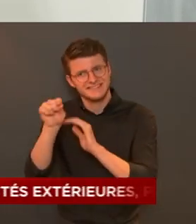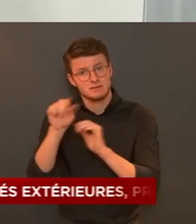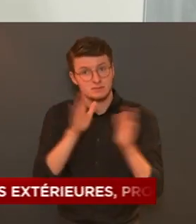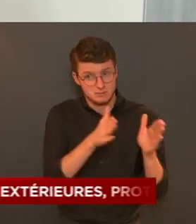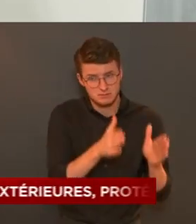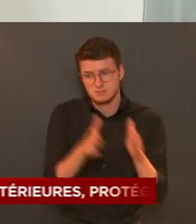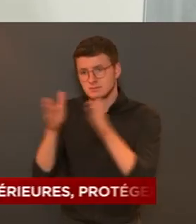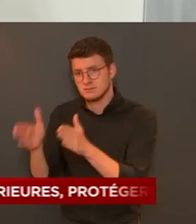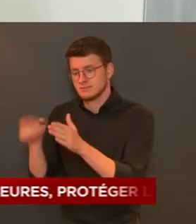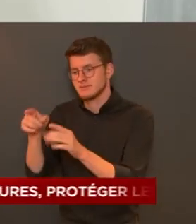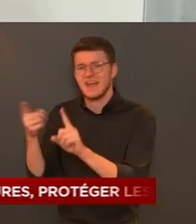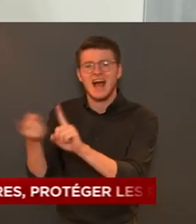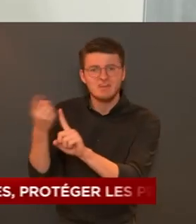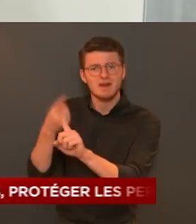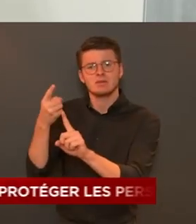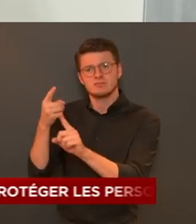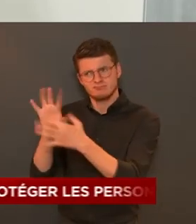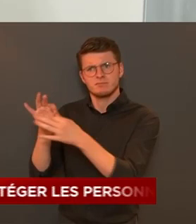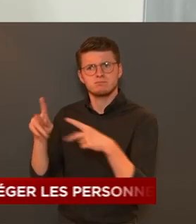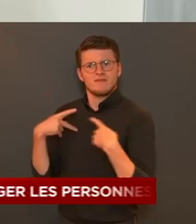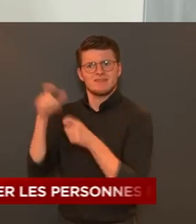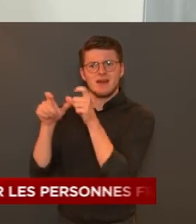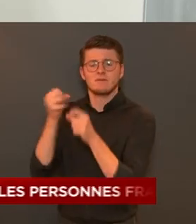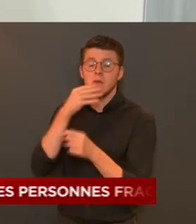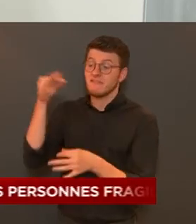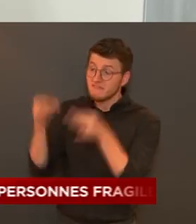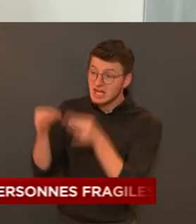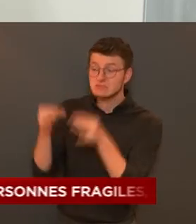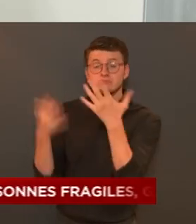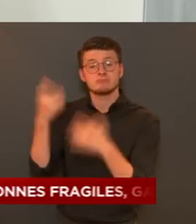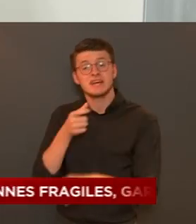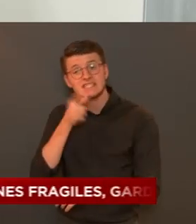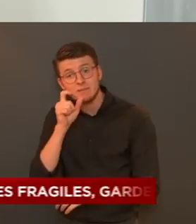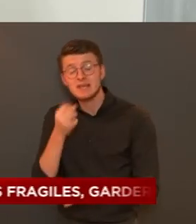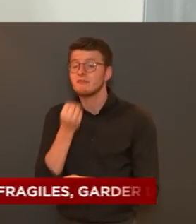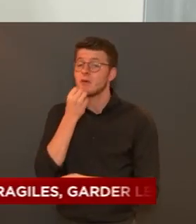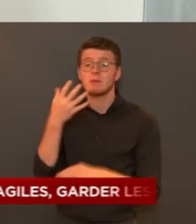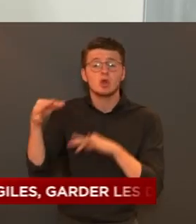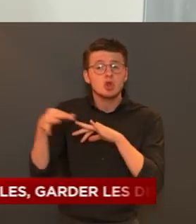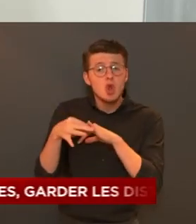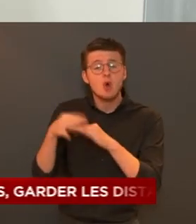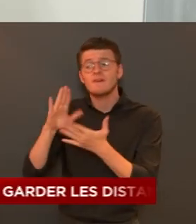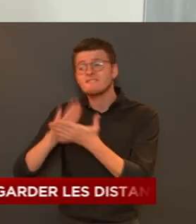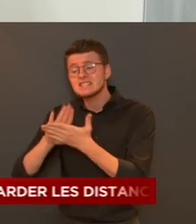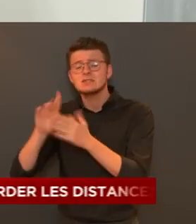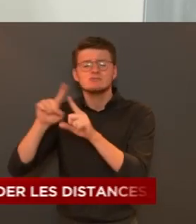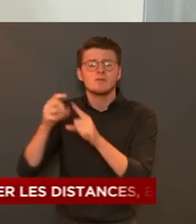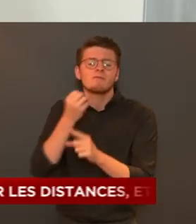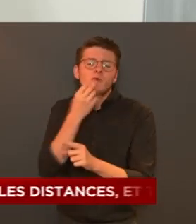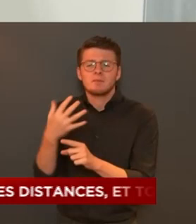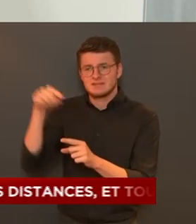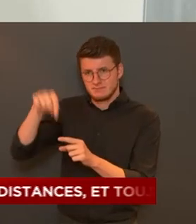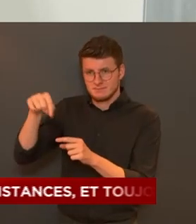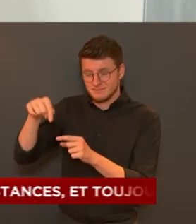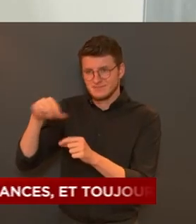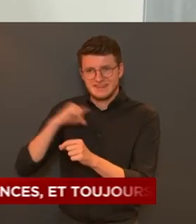Des événements organisés de manière professionnelle, je pense à des fêtes, des réceptions de mariage par exemple. Là,